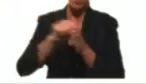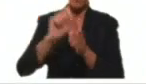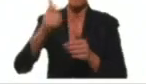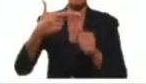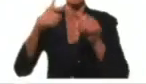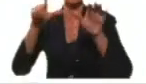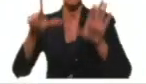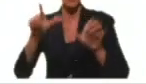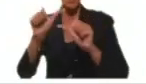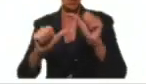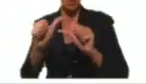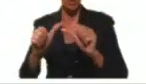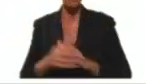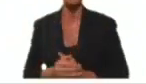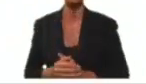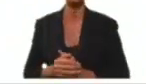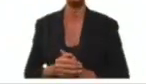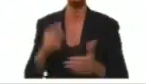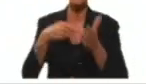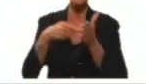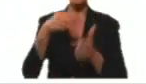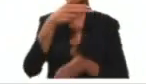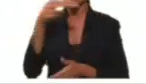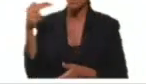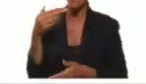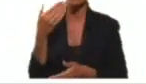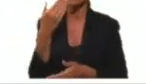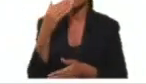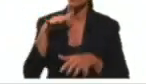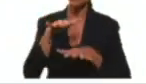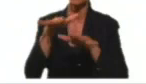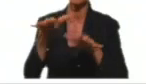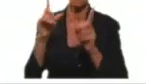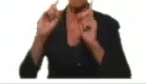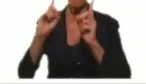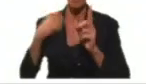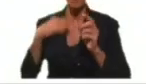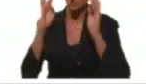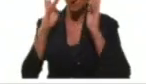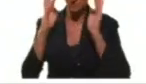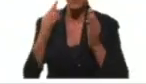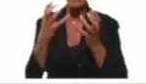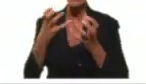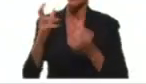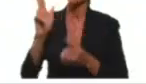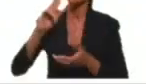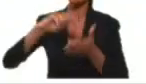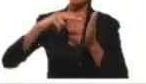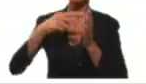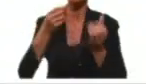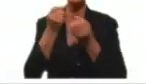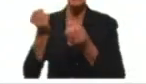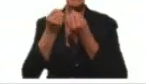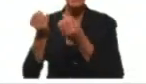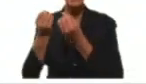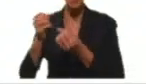2021-2027. Temu zagadnieniu poświęcamy sporo uwagi i chciałabym, żeby Państwo, którzy planują transport na swoich obszarach,